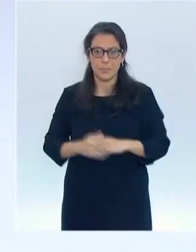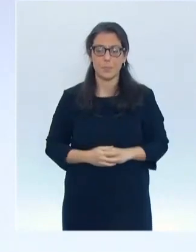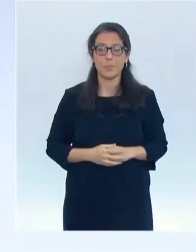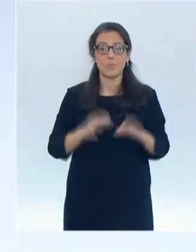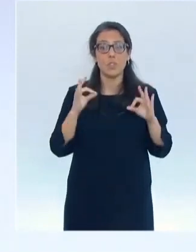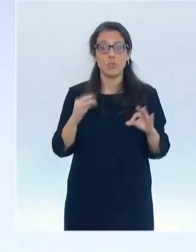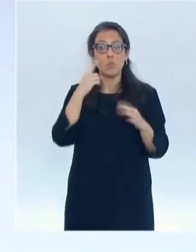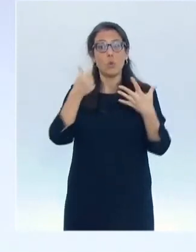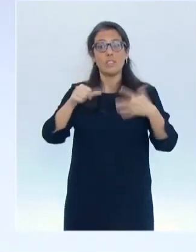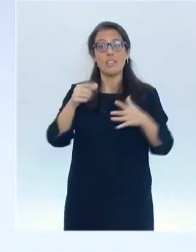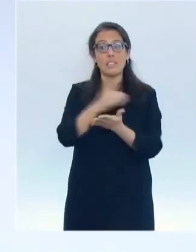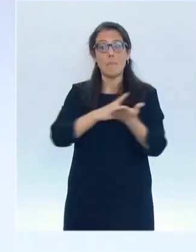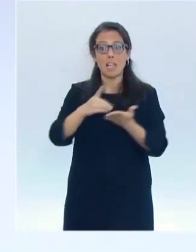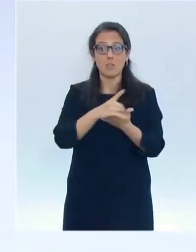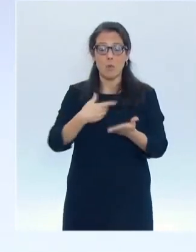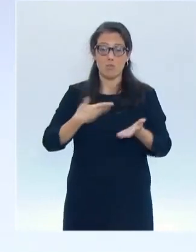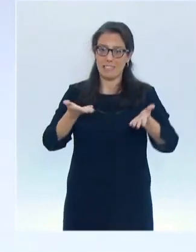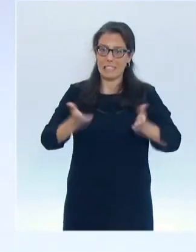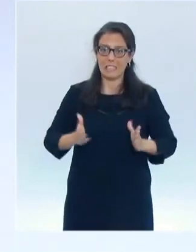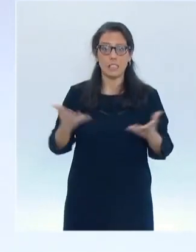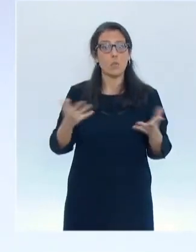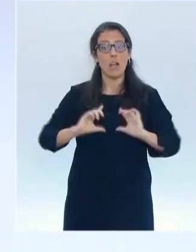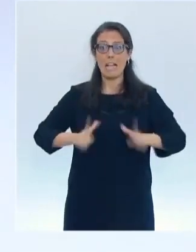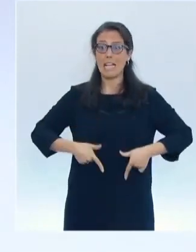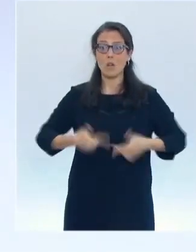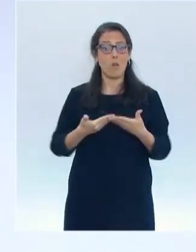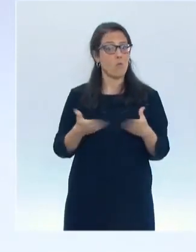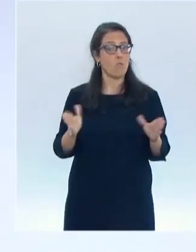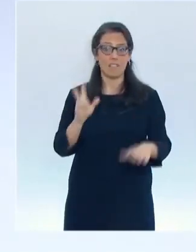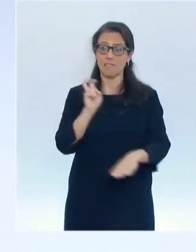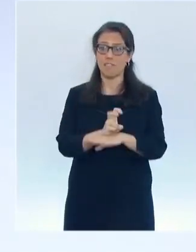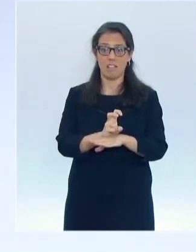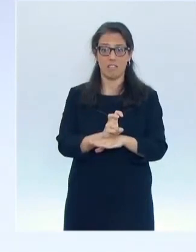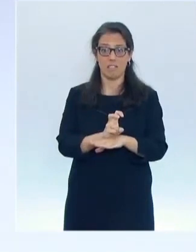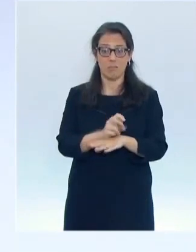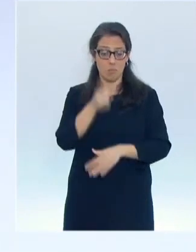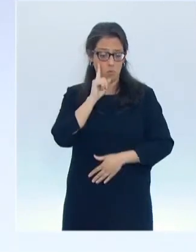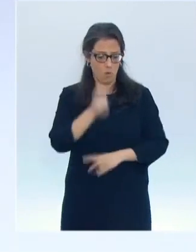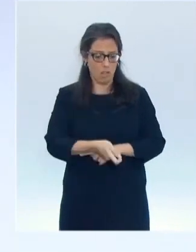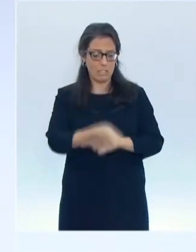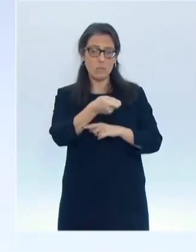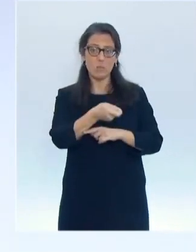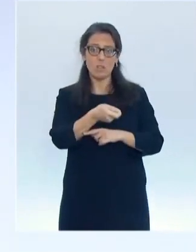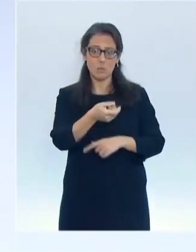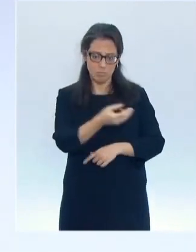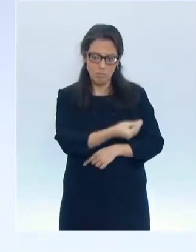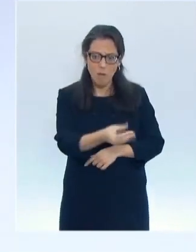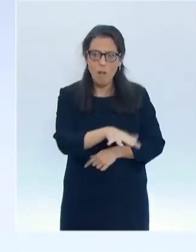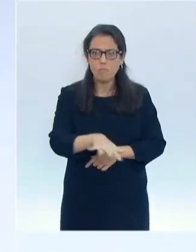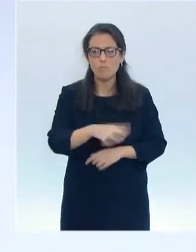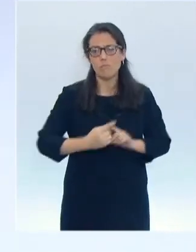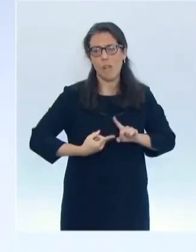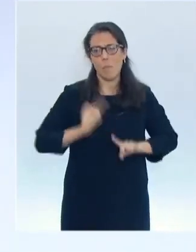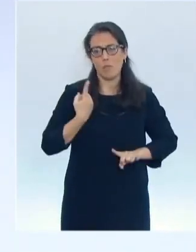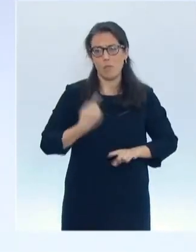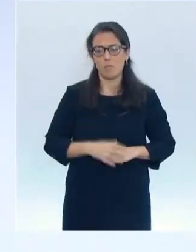plus sexy on sait que se faire planter une aiguille dans le bras c'est pas toujours chatoyant alors pour administrer les vaccins au